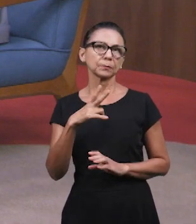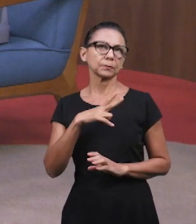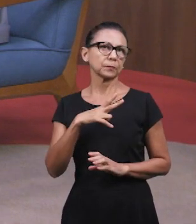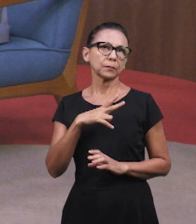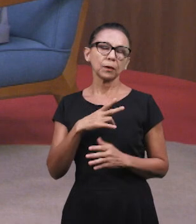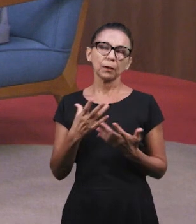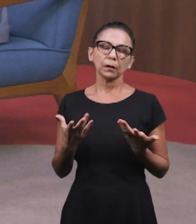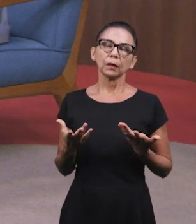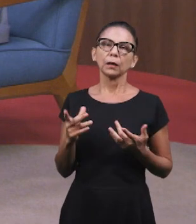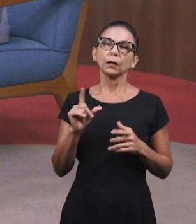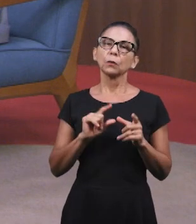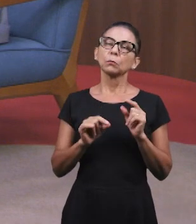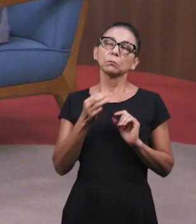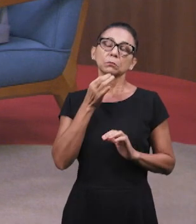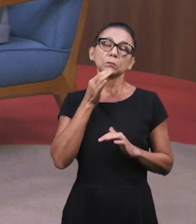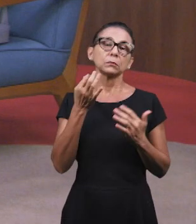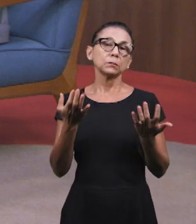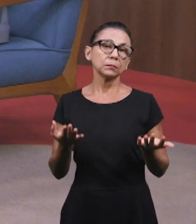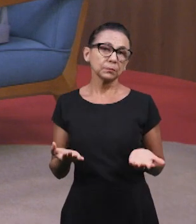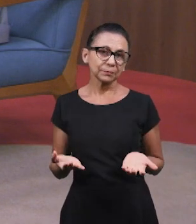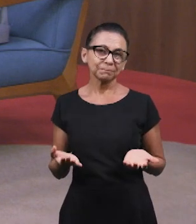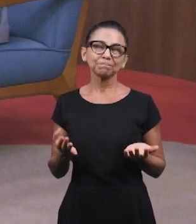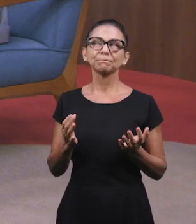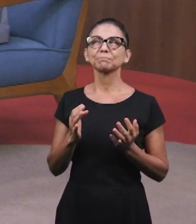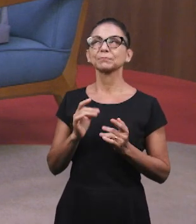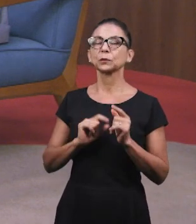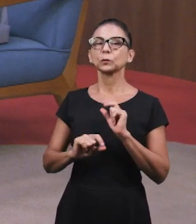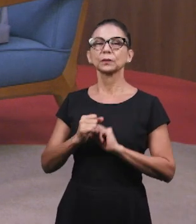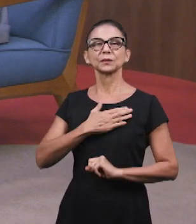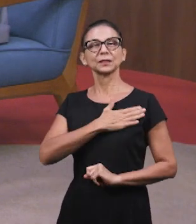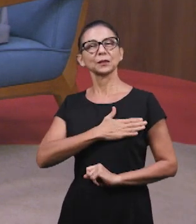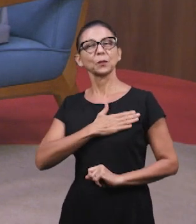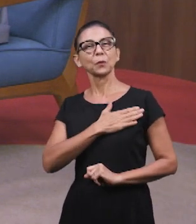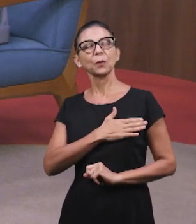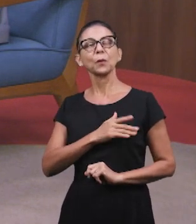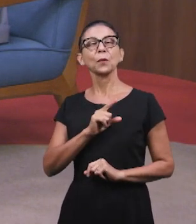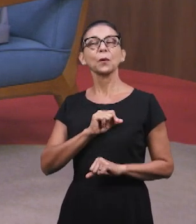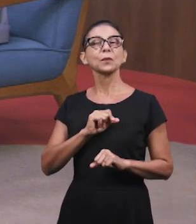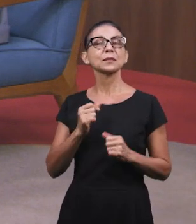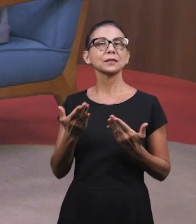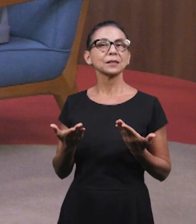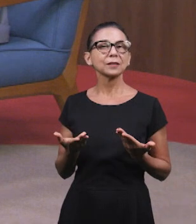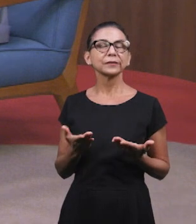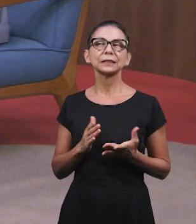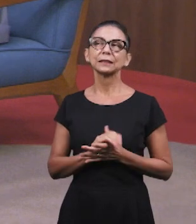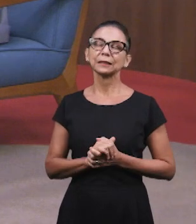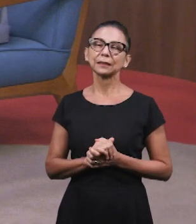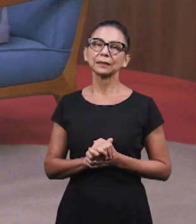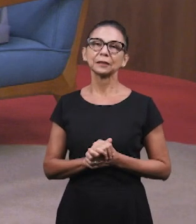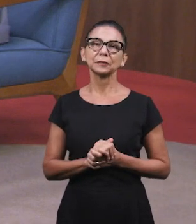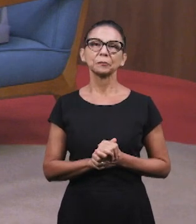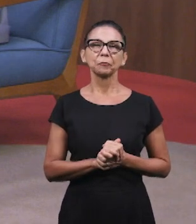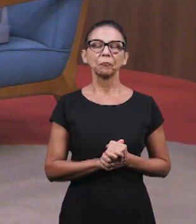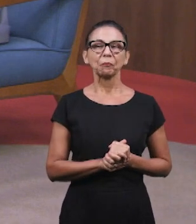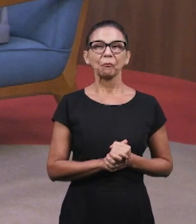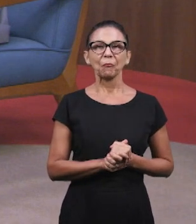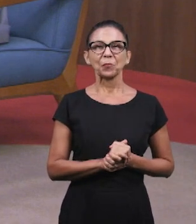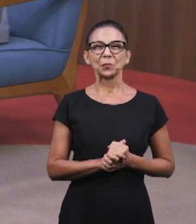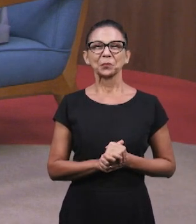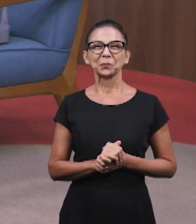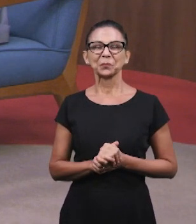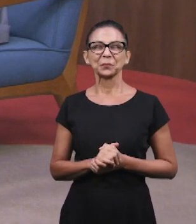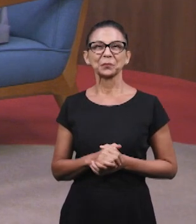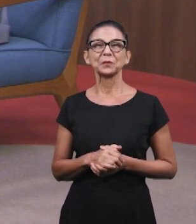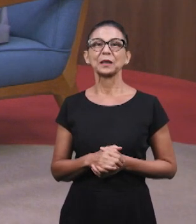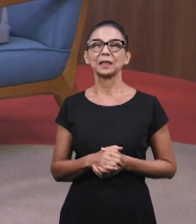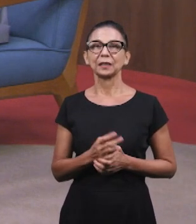Quelle est l'importance du programme pour votre vie? Qu'est-ce que vous pensez de ce programme? Euh, euh, Qu'est-ce que vous aimez